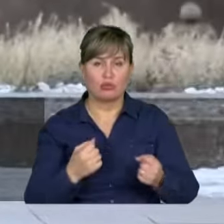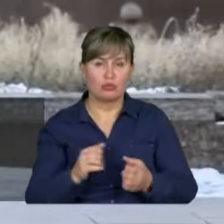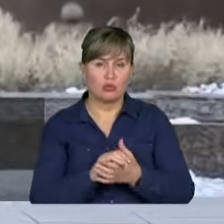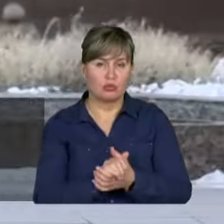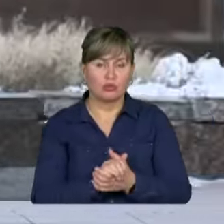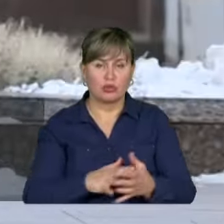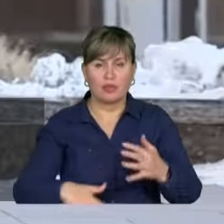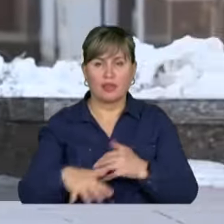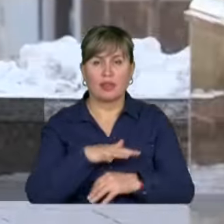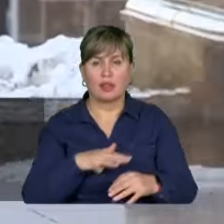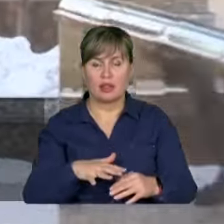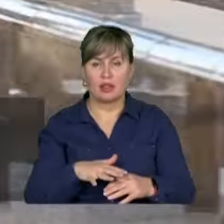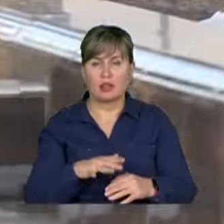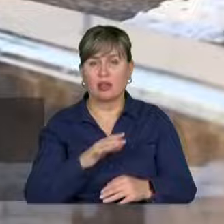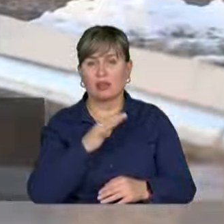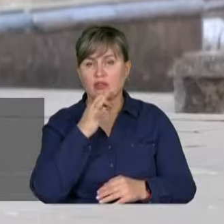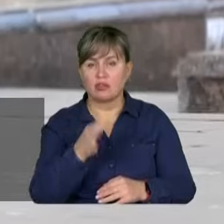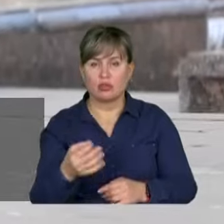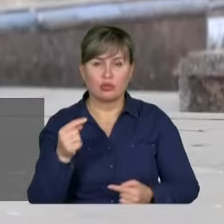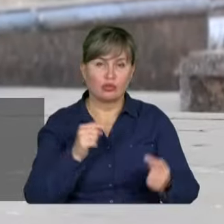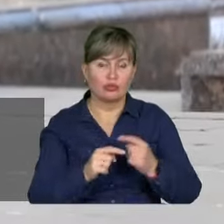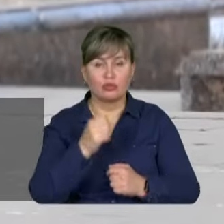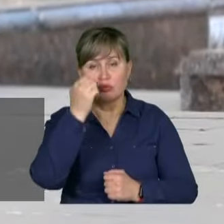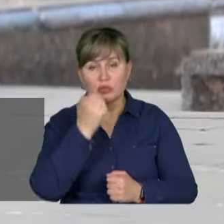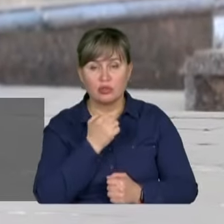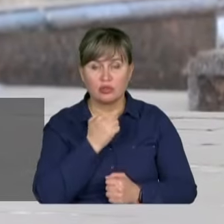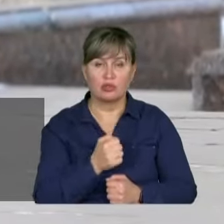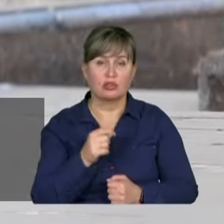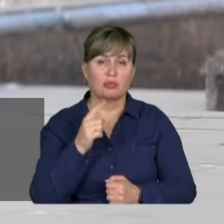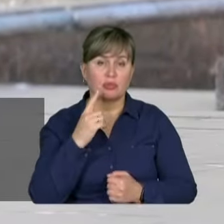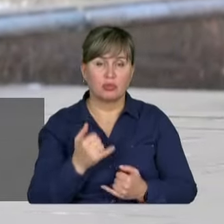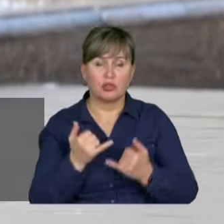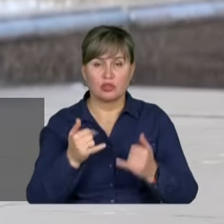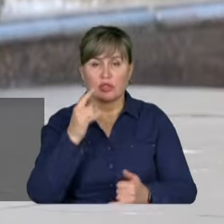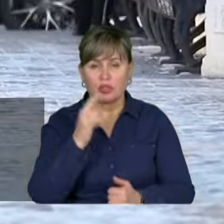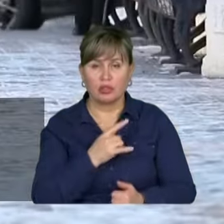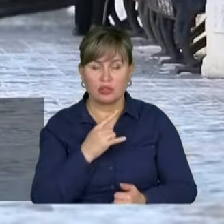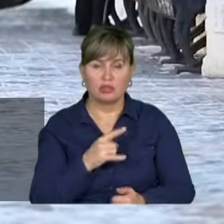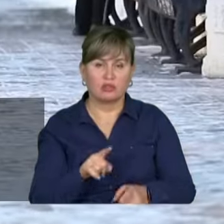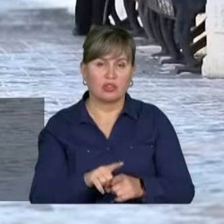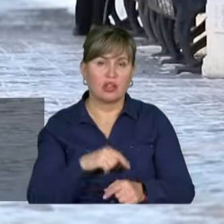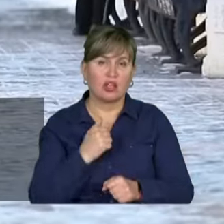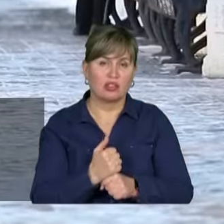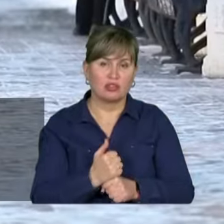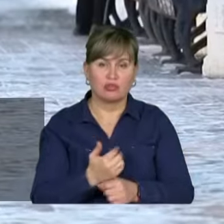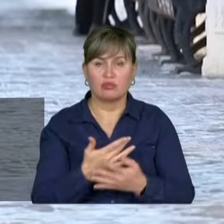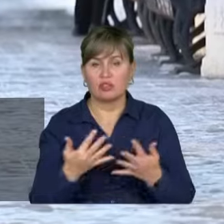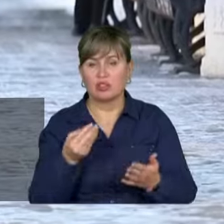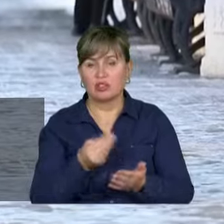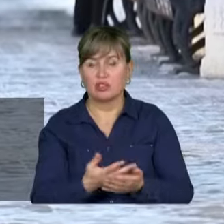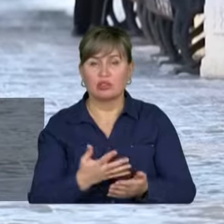сплоченность народа. А выражая друг другу признательность и почтение, казахстанцы продвигают такие основополагающие